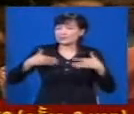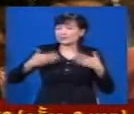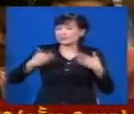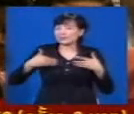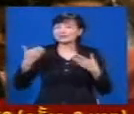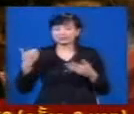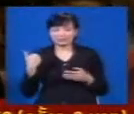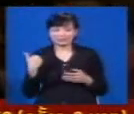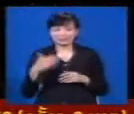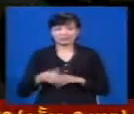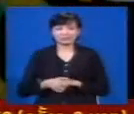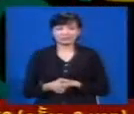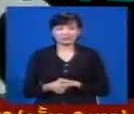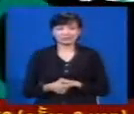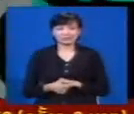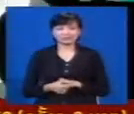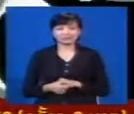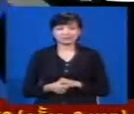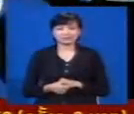ย